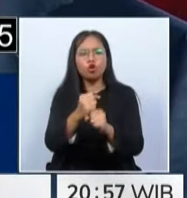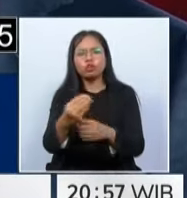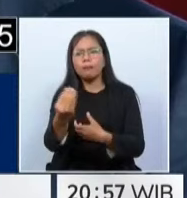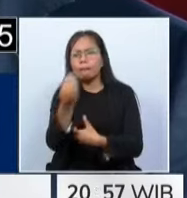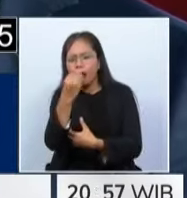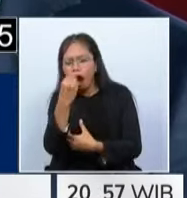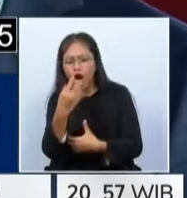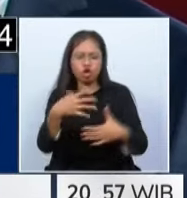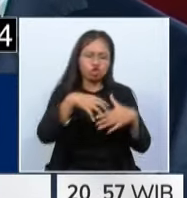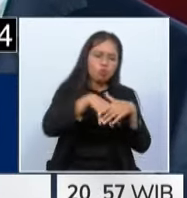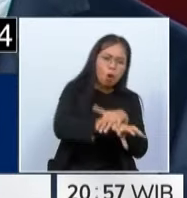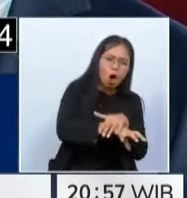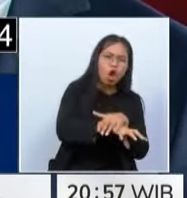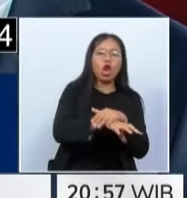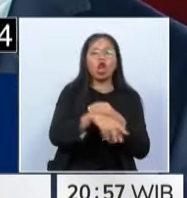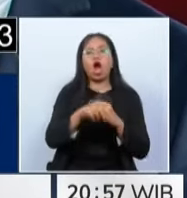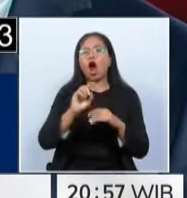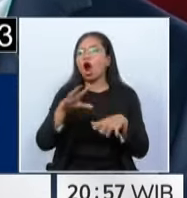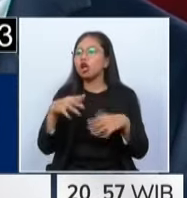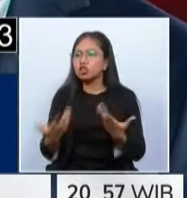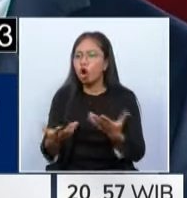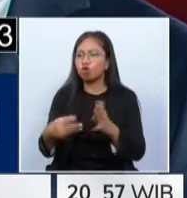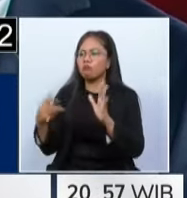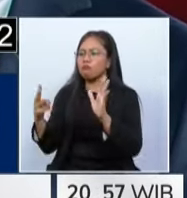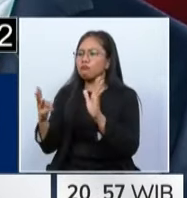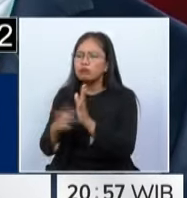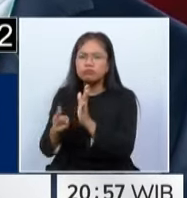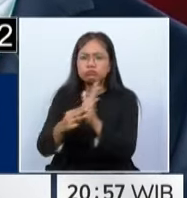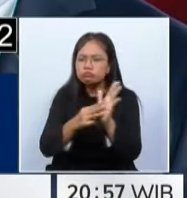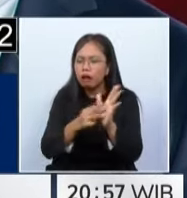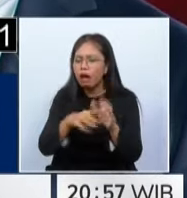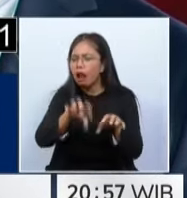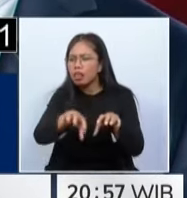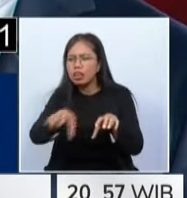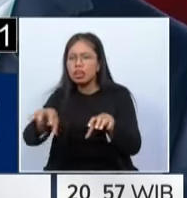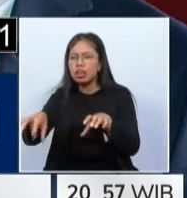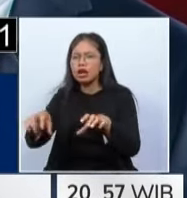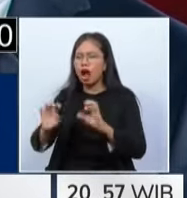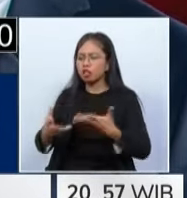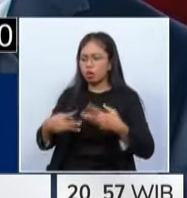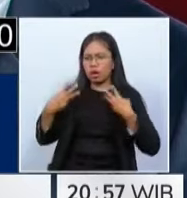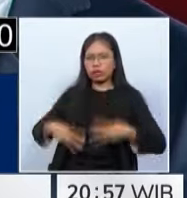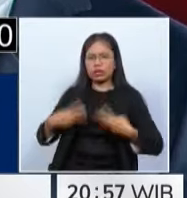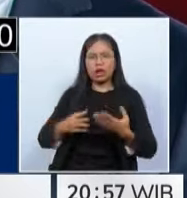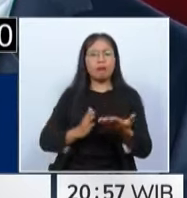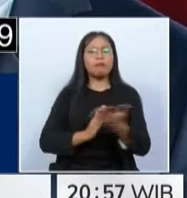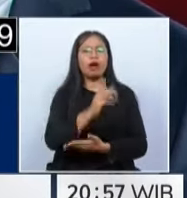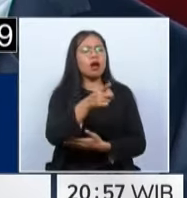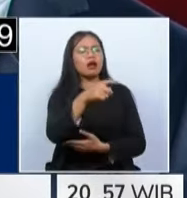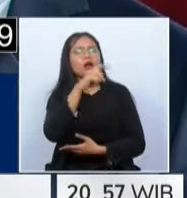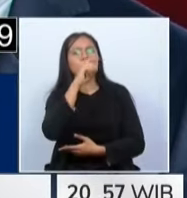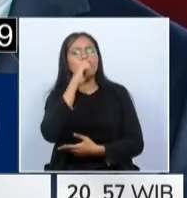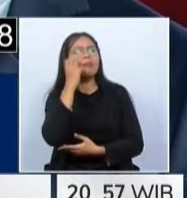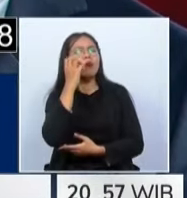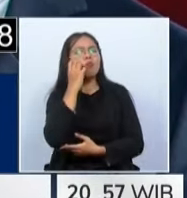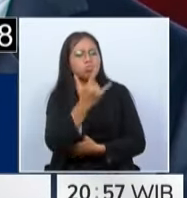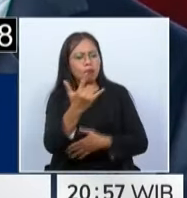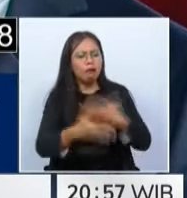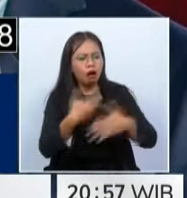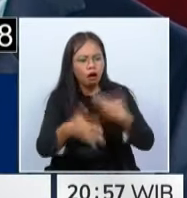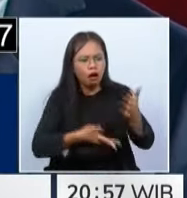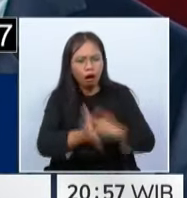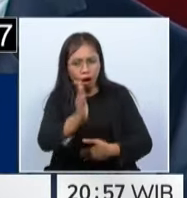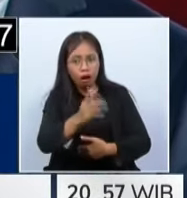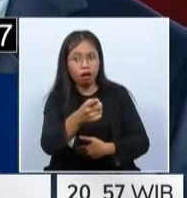kejadian-kejadian di mana kita semua menyaksikan ketika ada pelanggaran etika dan Bapak Tetap jalan terus dengan cawapres yang